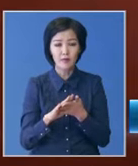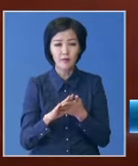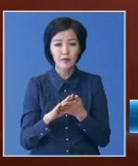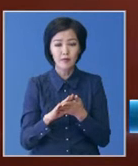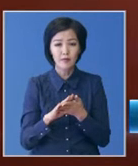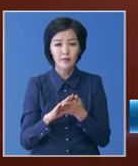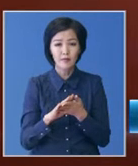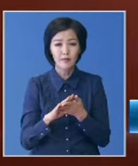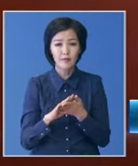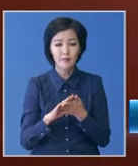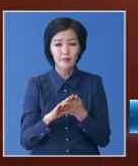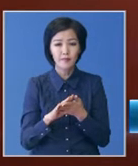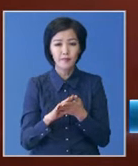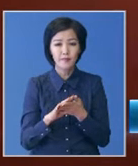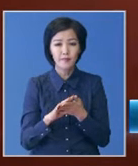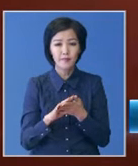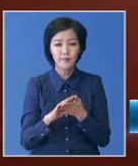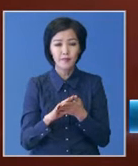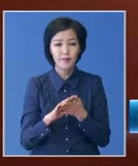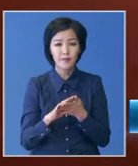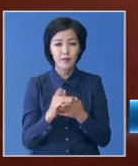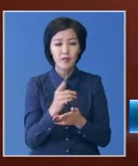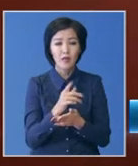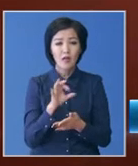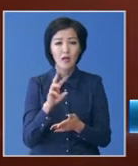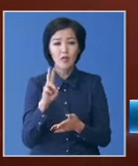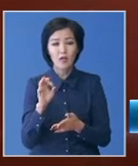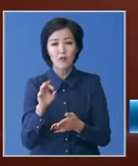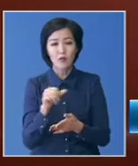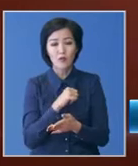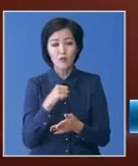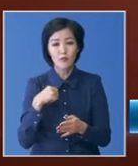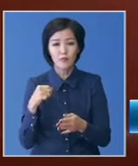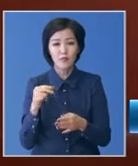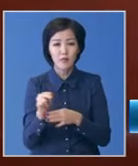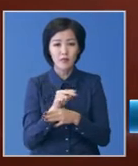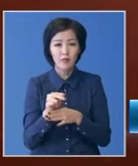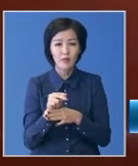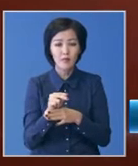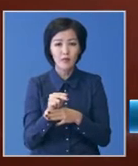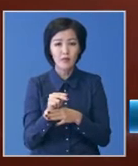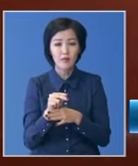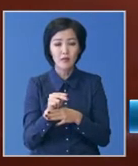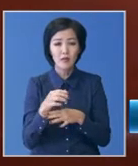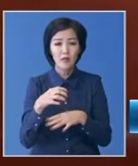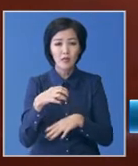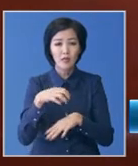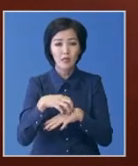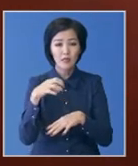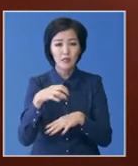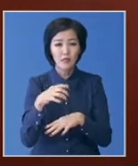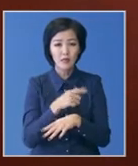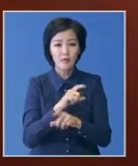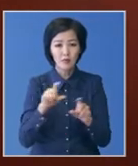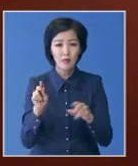адамдарды, әйелдерді онкология диспансерін жөреміз, өзіміз емдесек, қатерсіздік ауруларын емханада емдейміз.